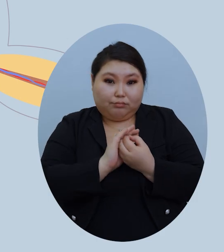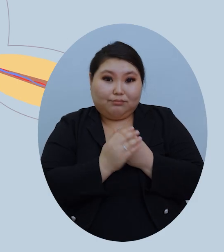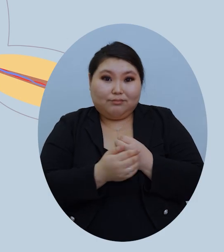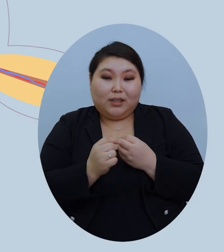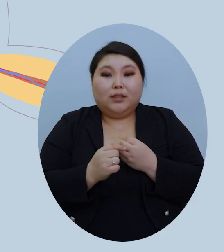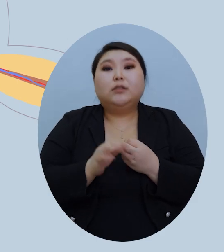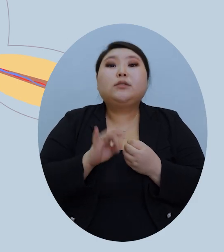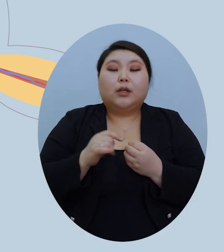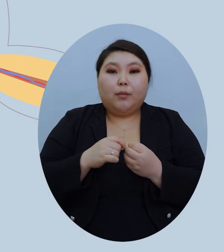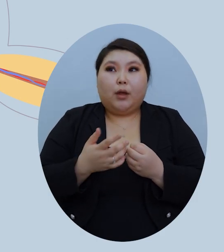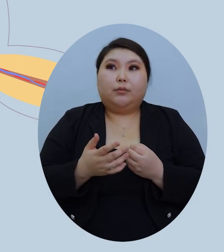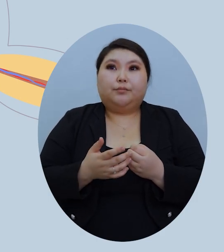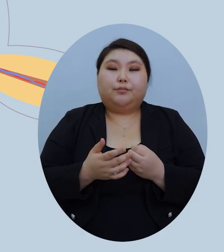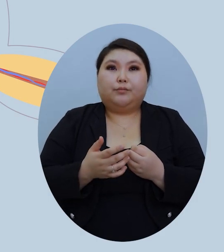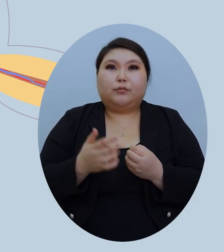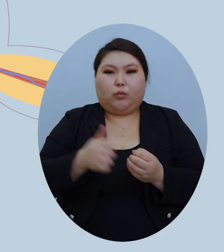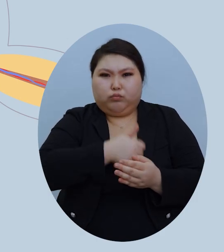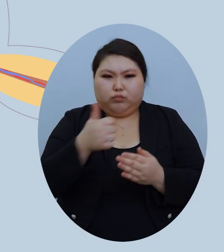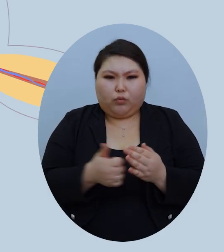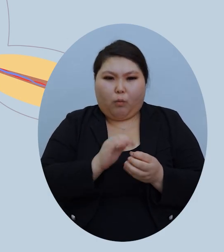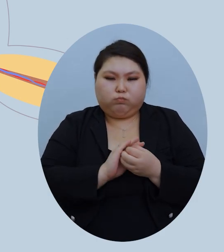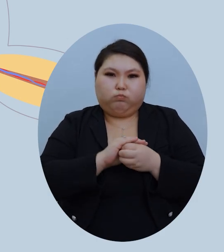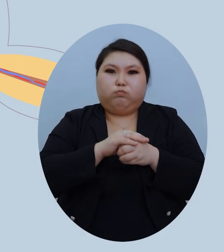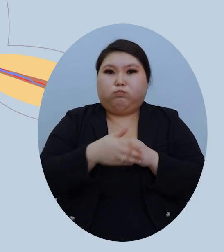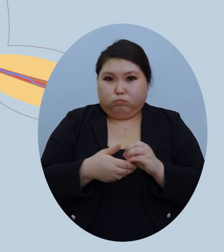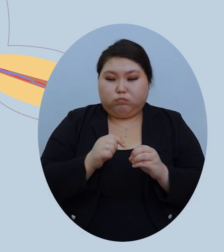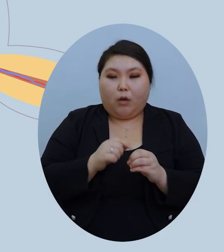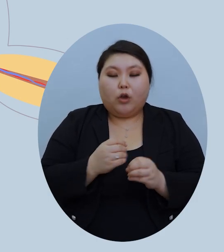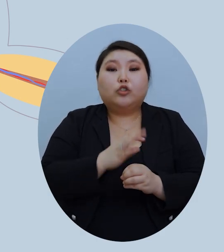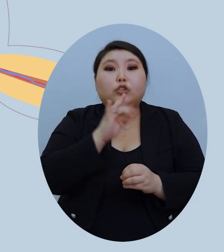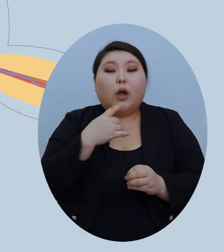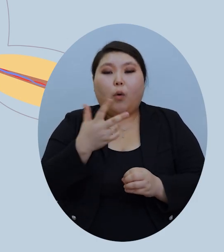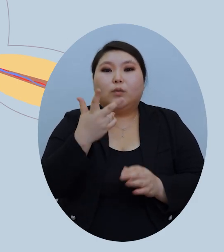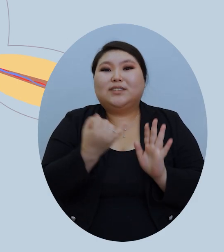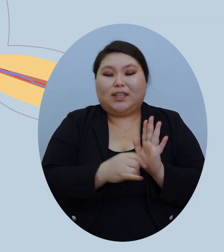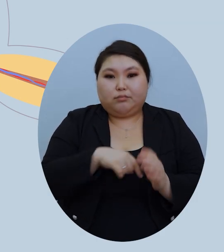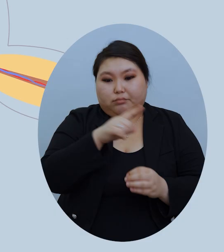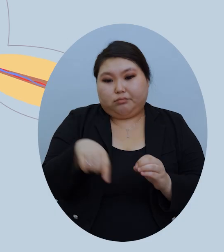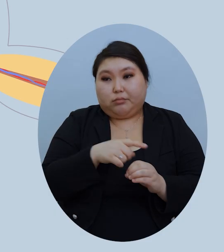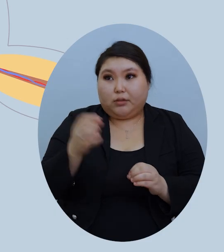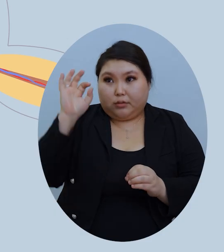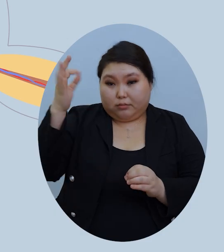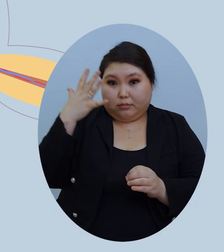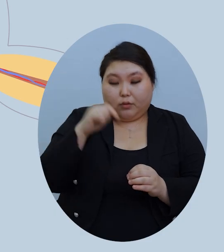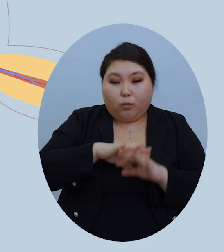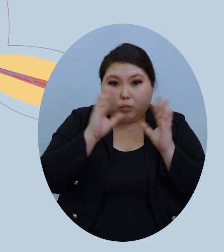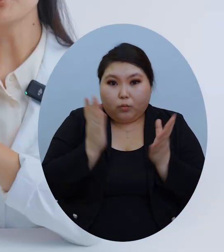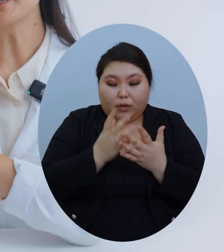ерөнхийдөө төгс бөмбөлөг байдаг. Өөрөөр хэлбэл 360 градус ирж байгаа гэрлийг бүгдийг нь яг ижлэхэн хугалж